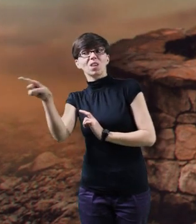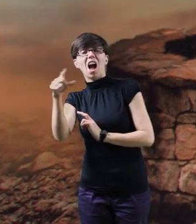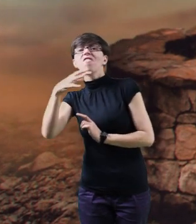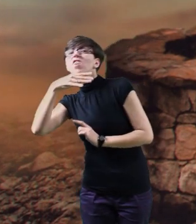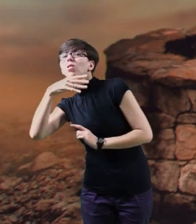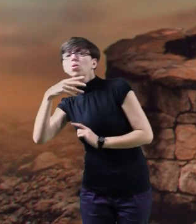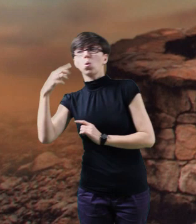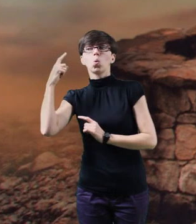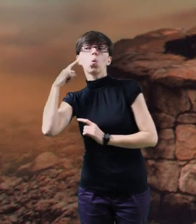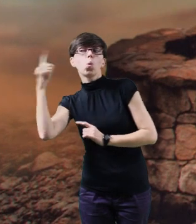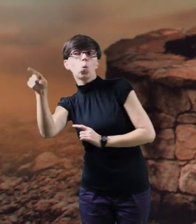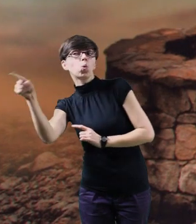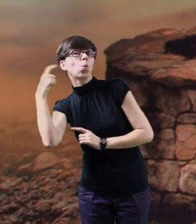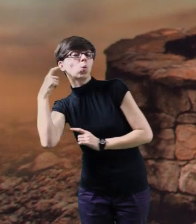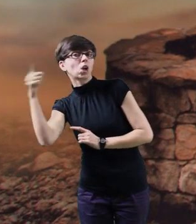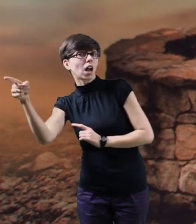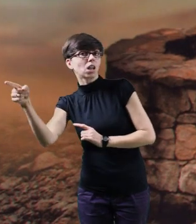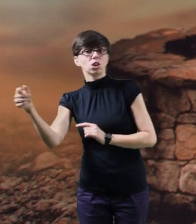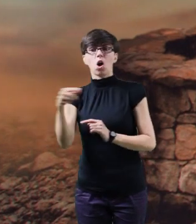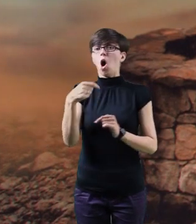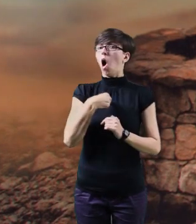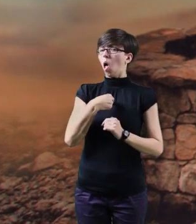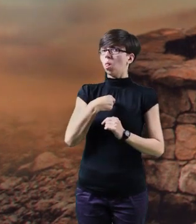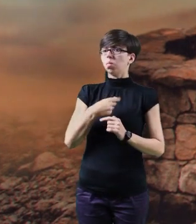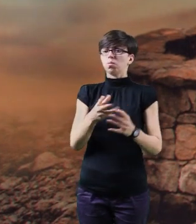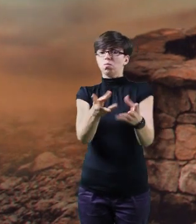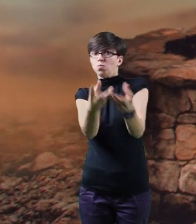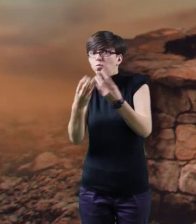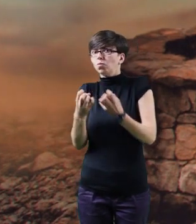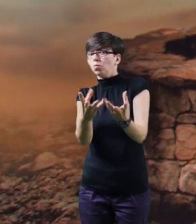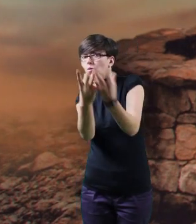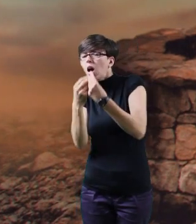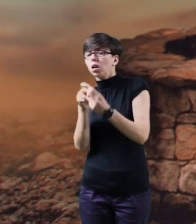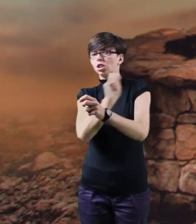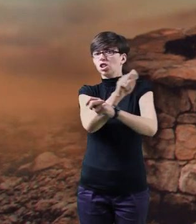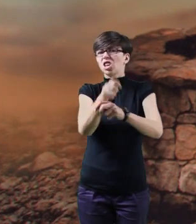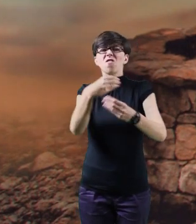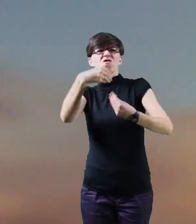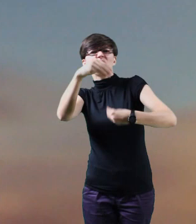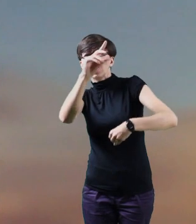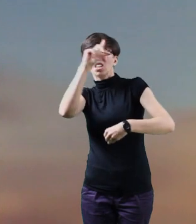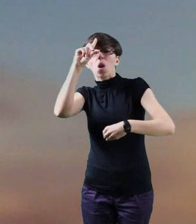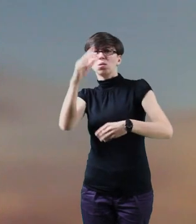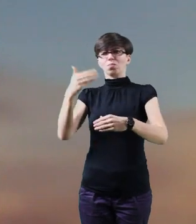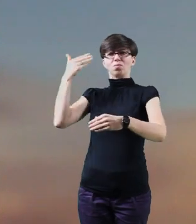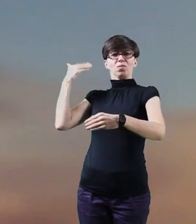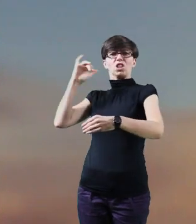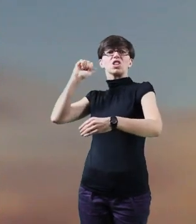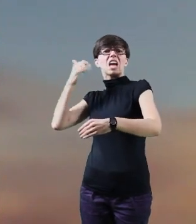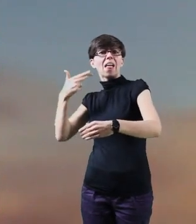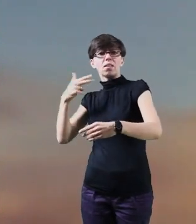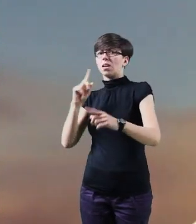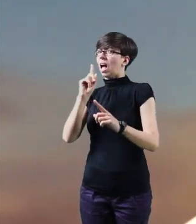usłyszeli iż Jezus pozyskuje sobie więcej uczniów i chrzci więcej niż Jan chociaż w